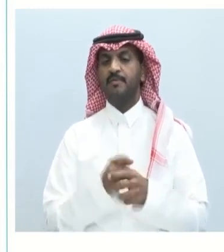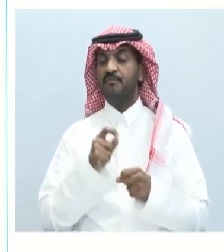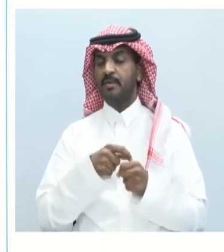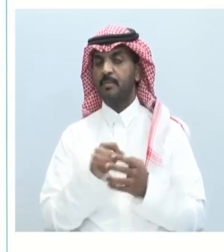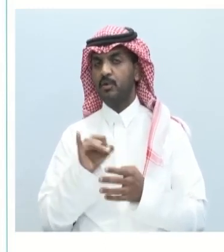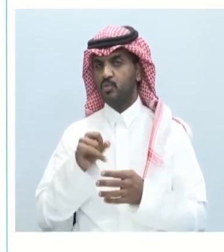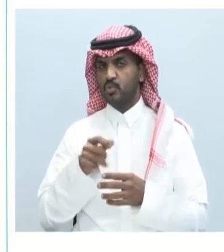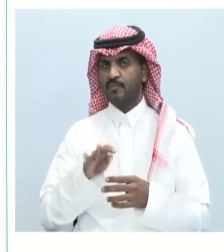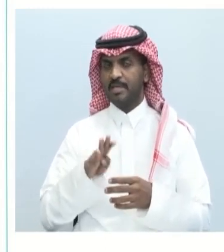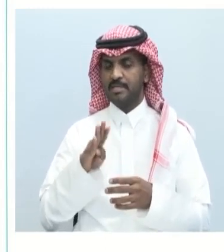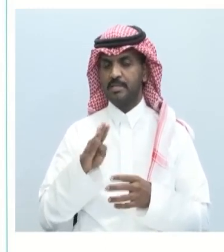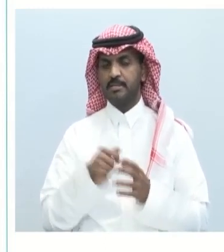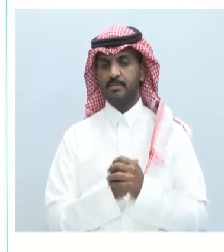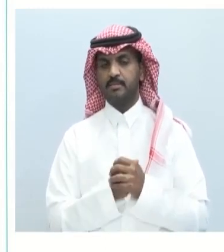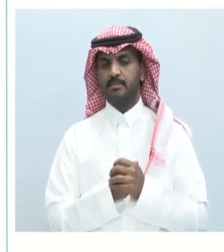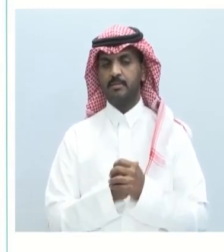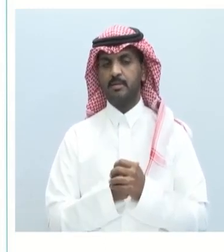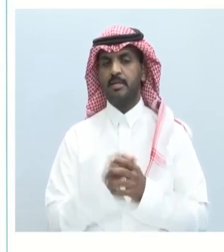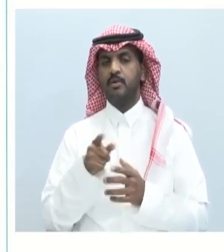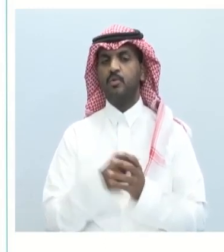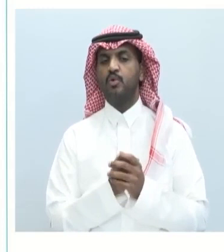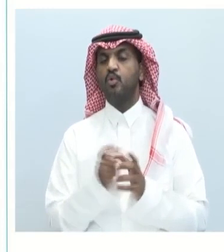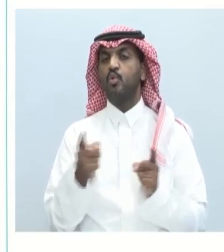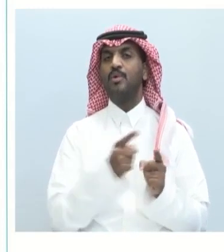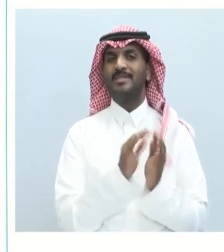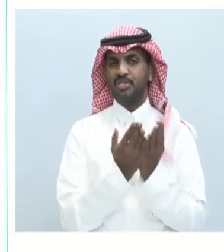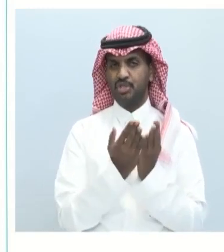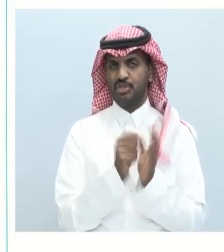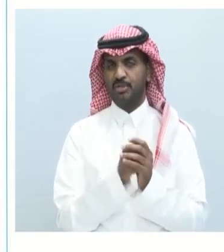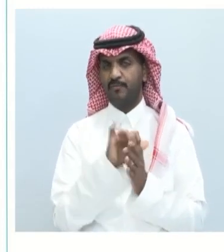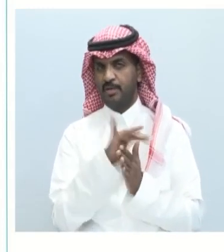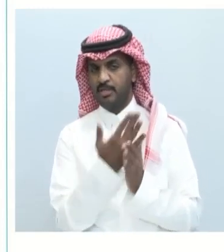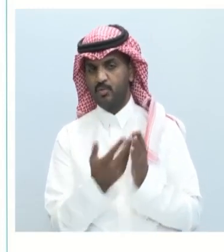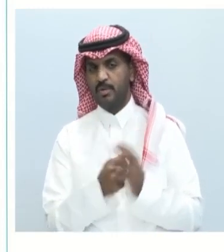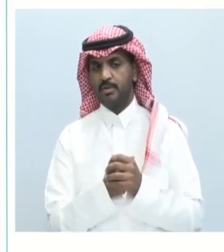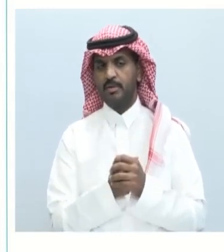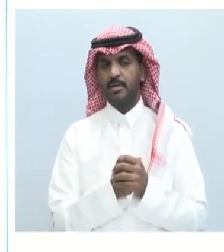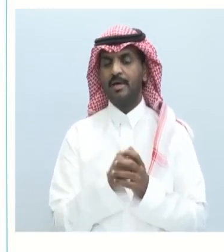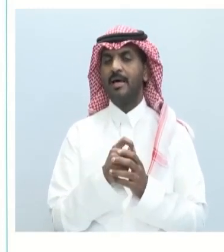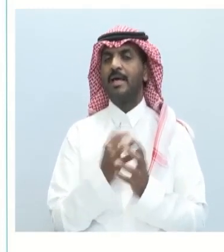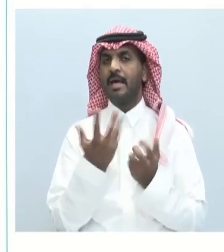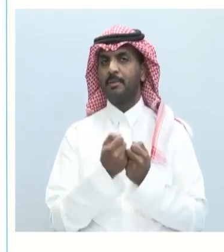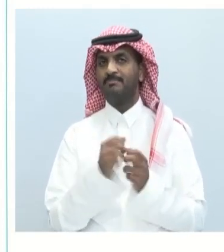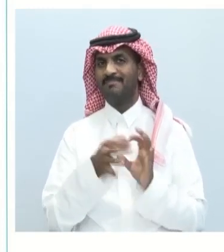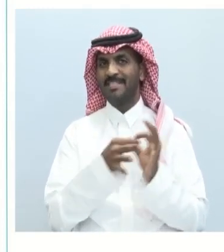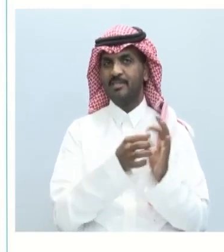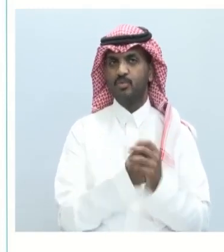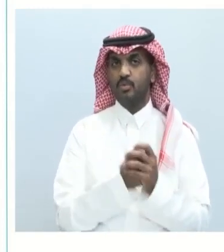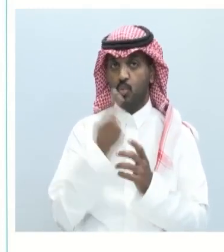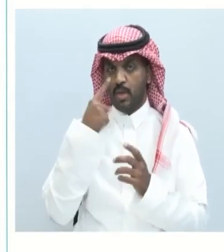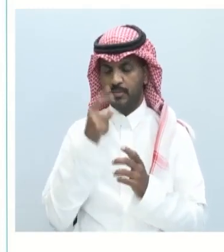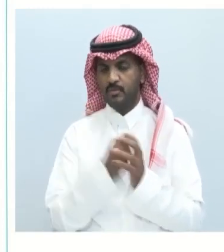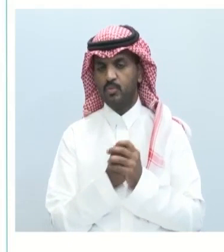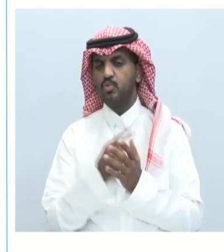في يضمنان في مايكروسوفت اكسل ان يكون لكل سجل في الجدول رقم تسلسلي فريد ويمكن